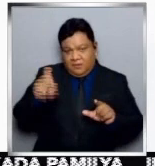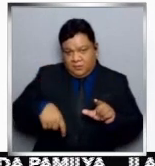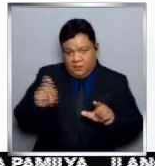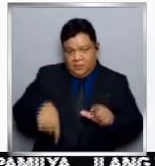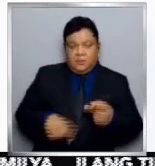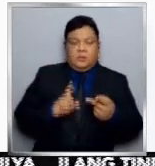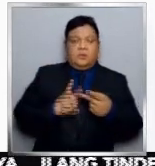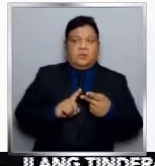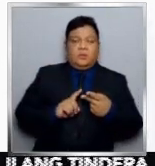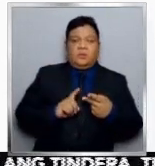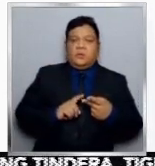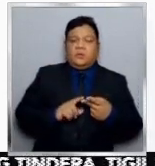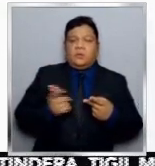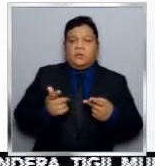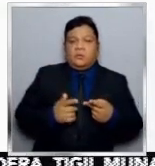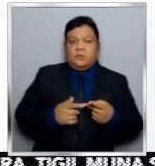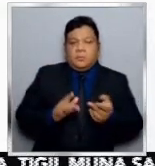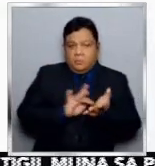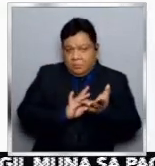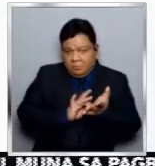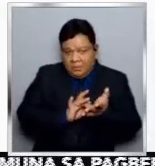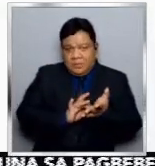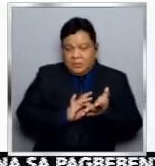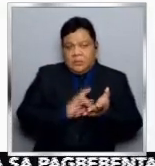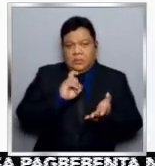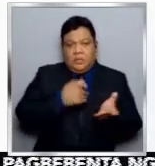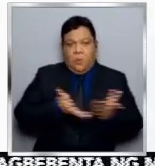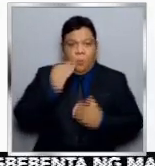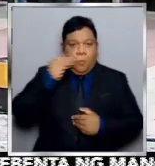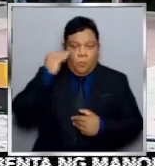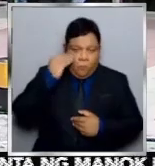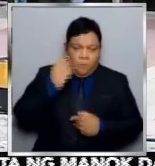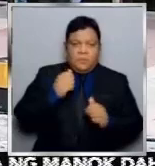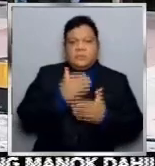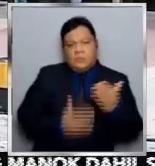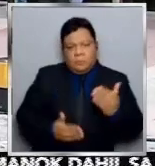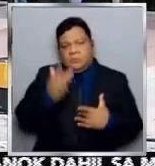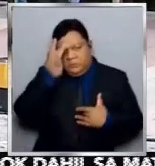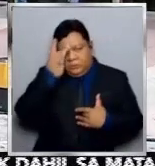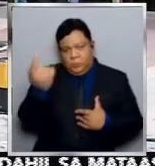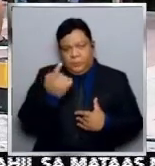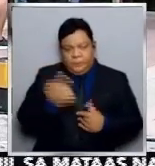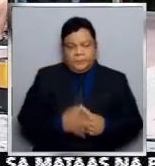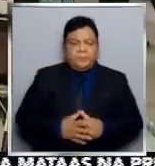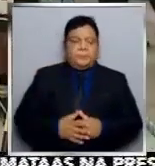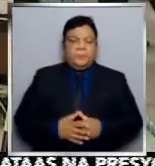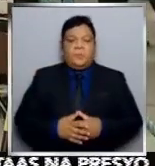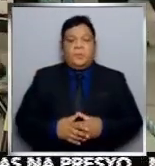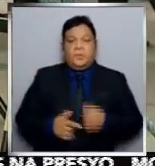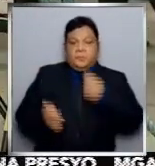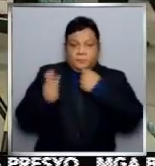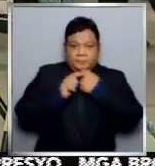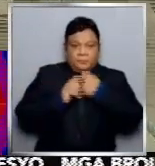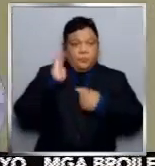yung drugs and medicines, outpatient drugs and medicines for selected conditions. Maglalabas din daw sila ng severe acute